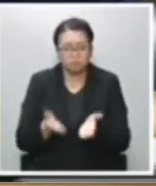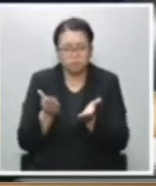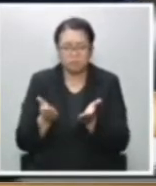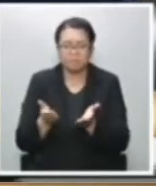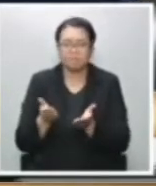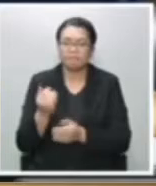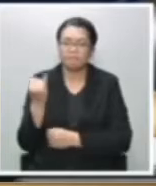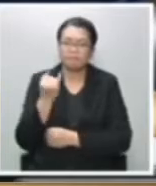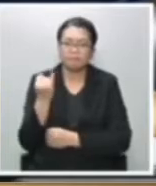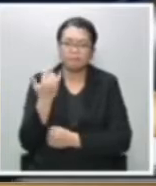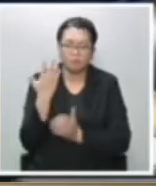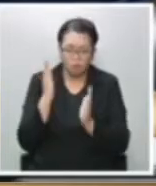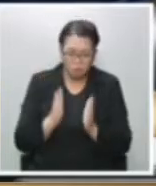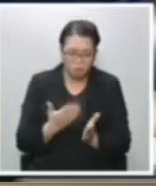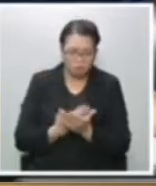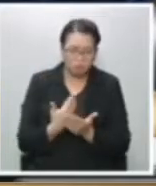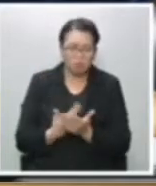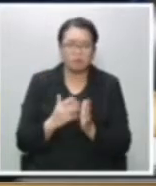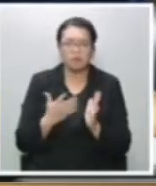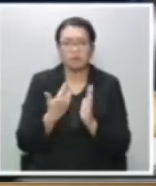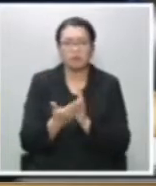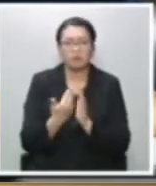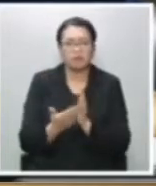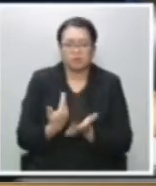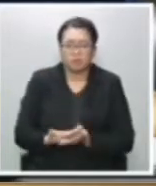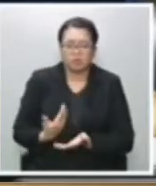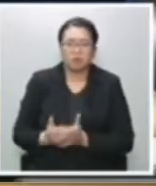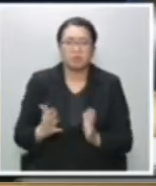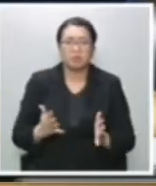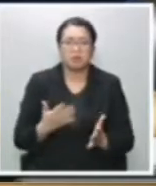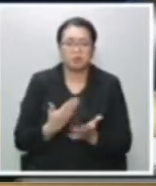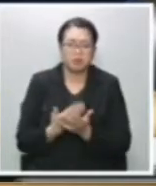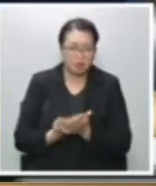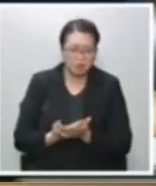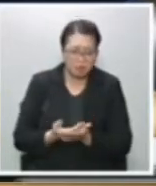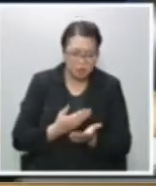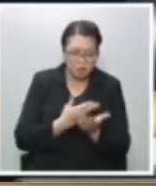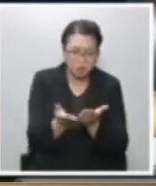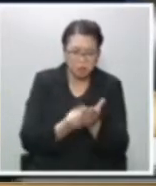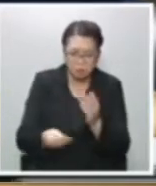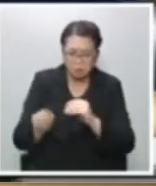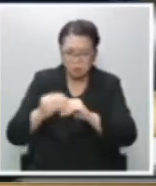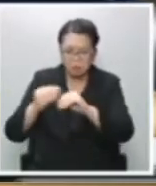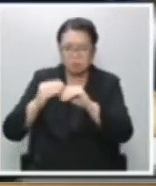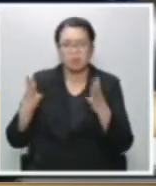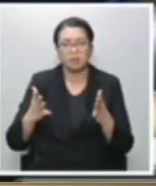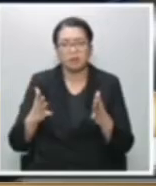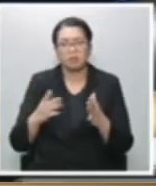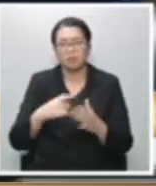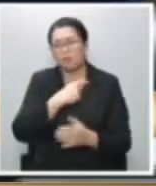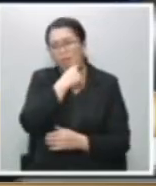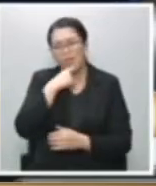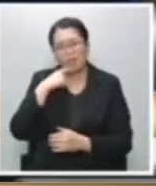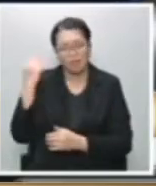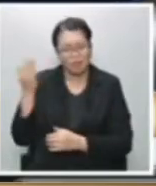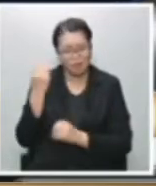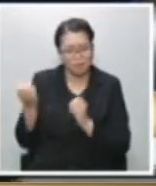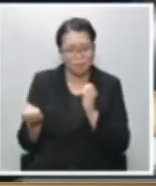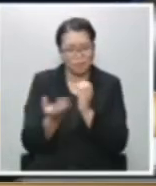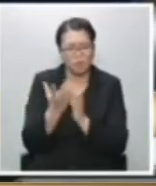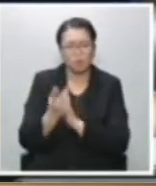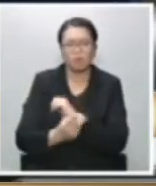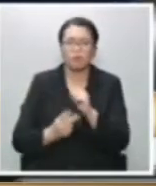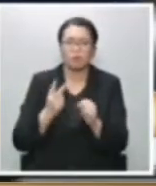นไม่มีกำลังซื้อคนอีสานเนี่ยประสบปัญหาภัยแล้งอย่างหนักเนี่ยมาเป็นเวลานะครับ2ปี